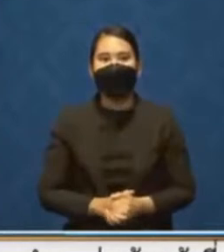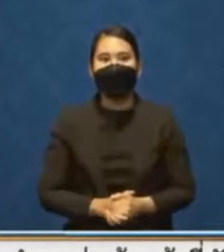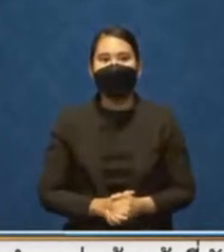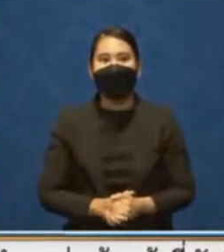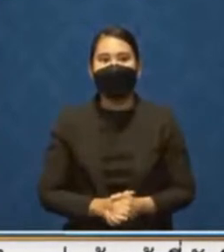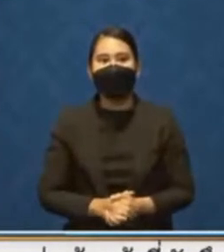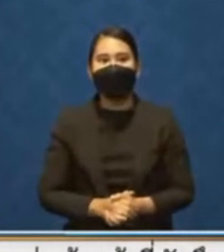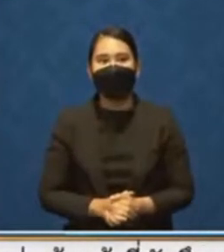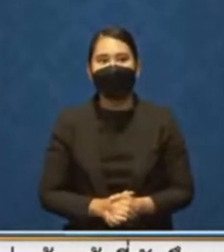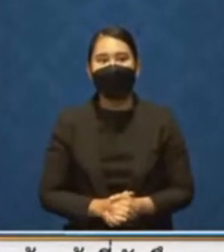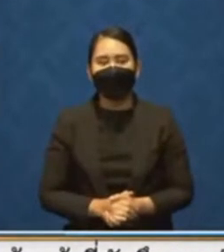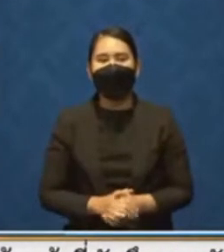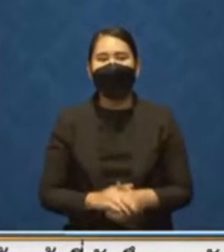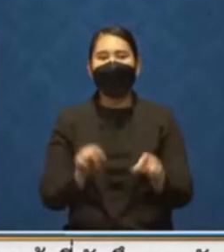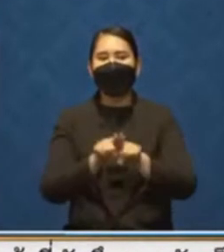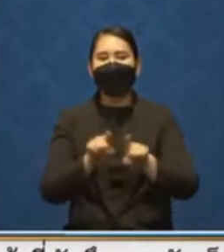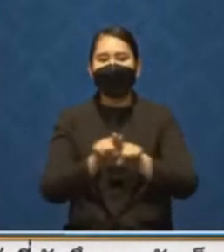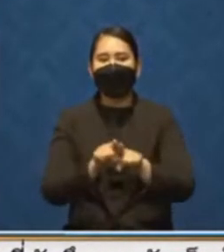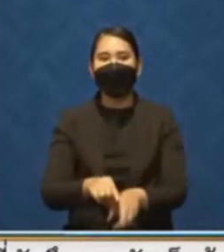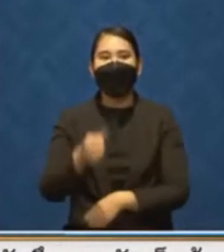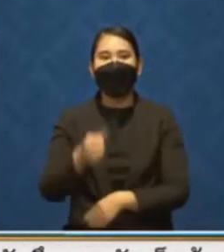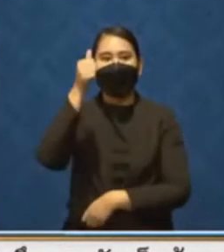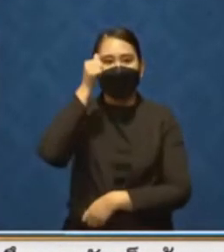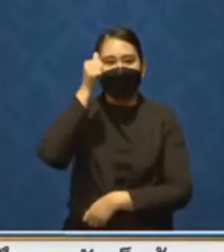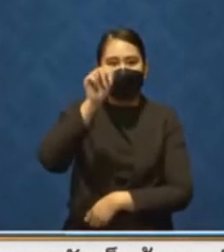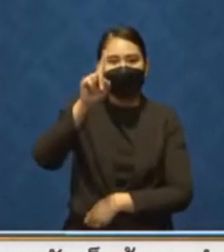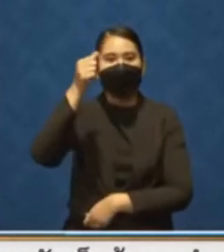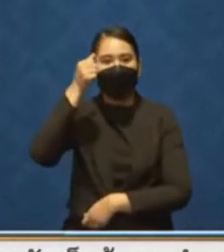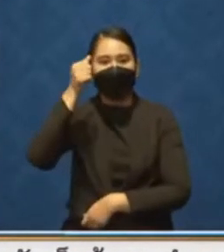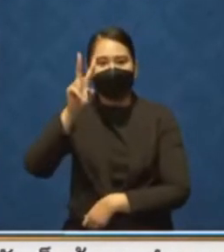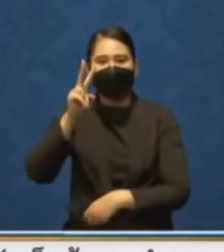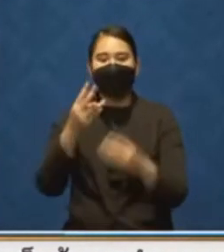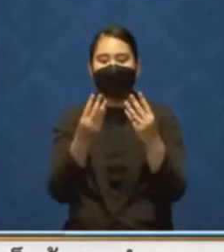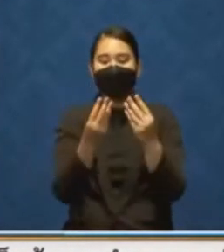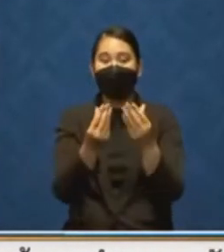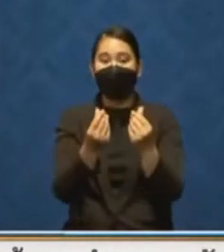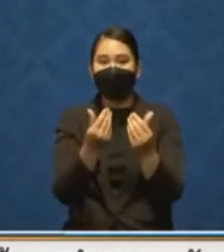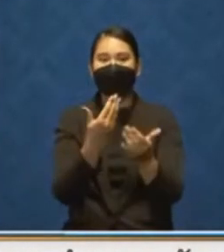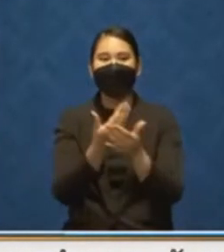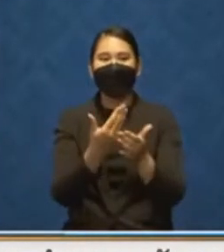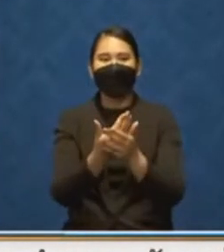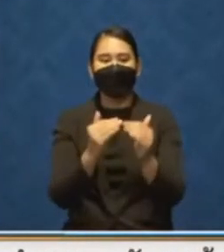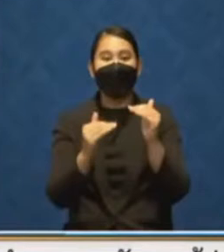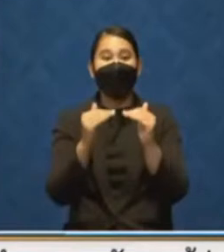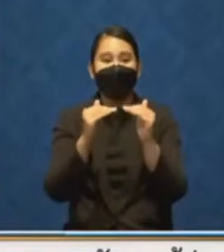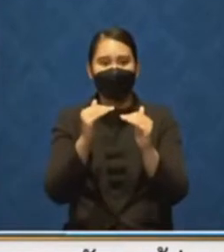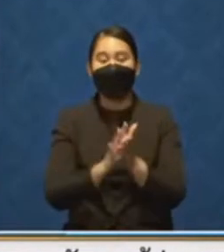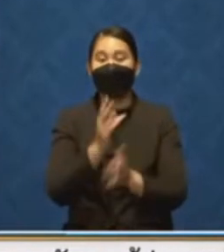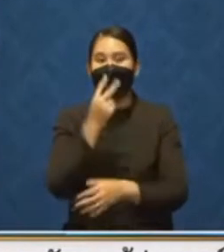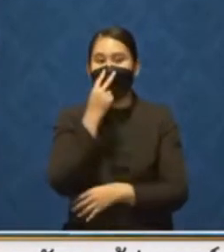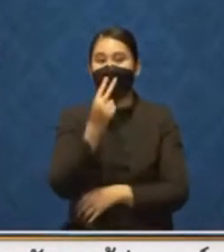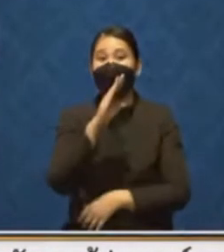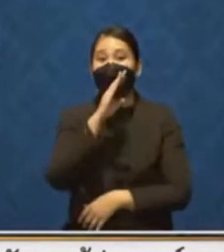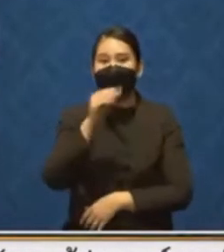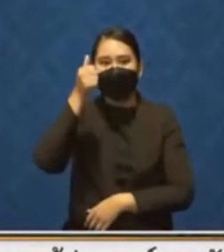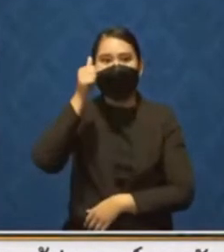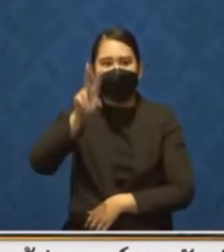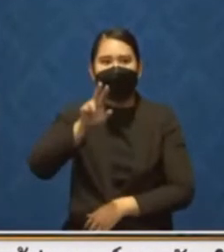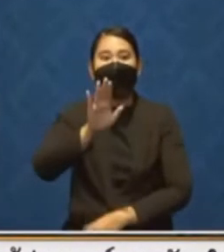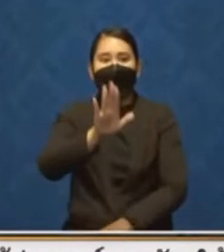เหมือนกันนะอดีต 2วัน 1วันให้ไม่รับตัวเลขไปแตกต่างกันแต่ 2000ดีกว่านะตัวไหนรู้ไหมครับเฮ้ย